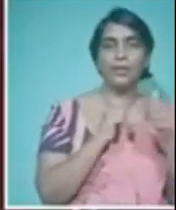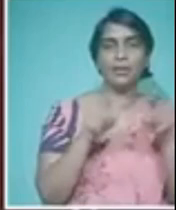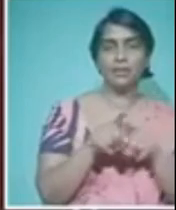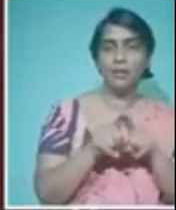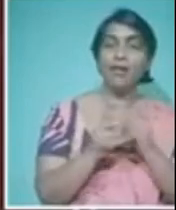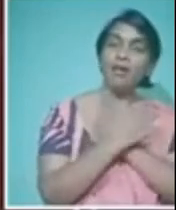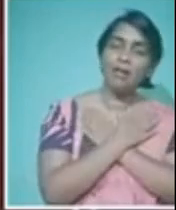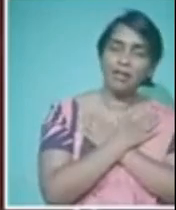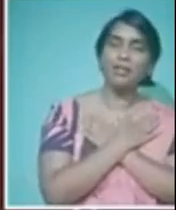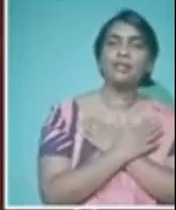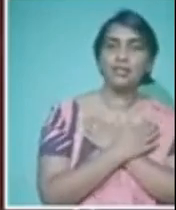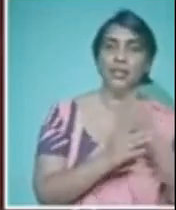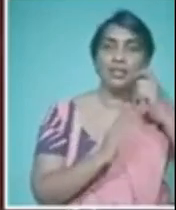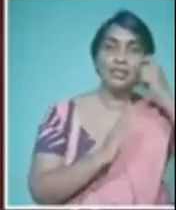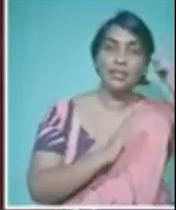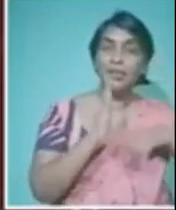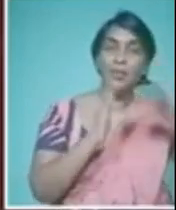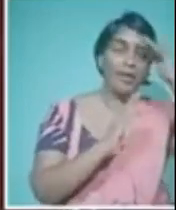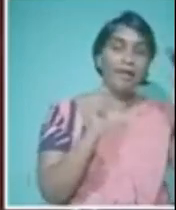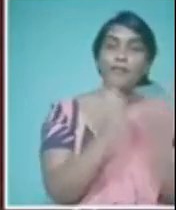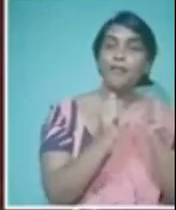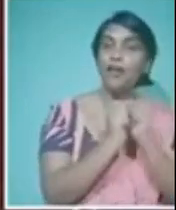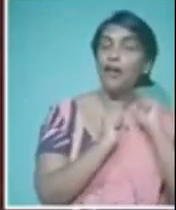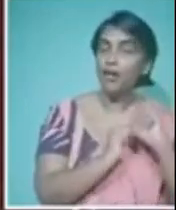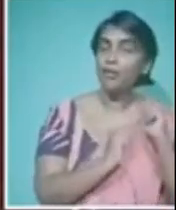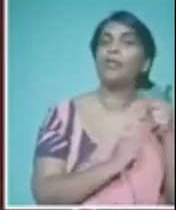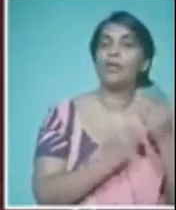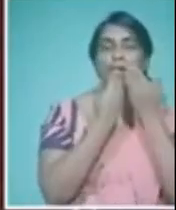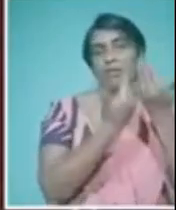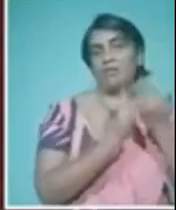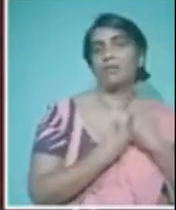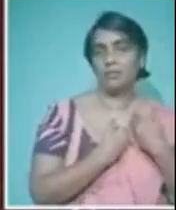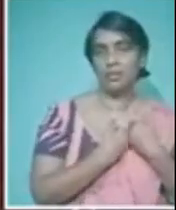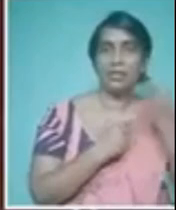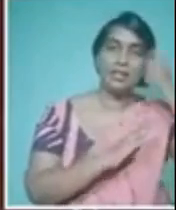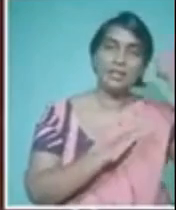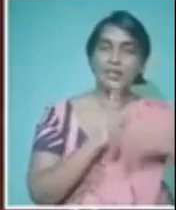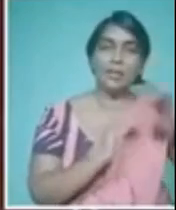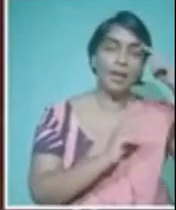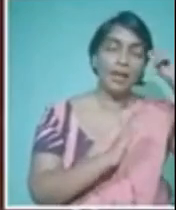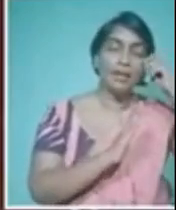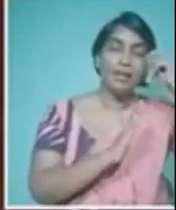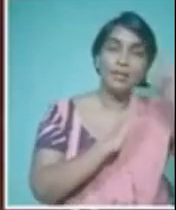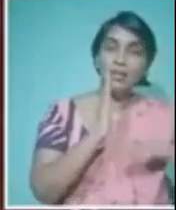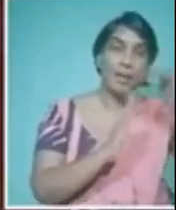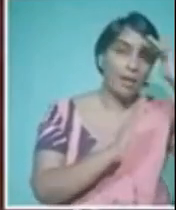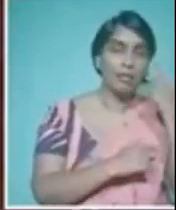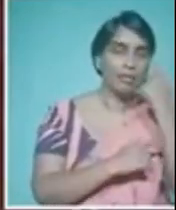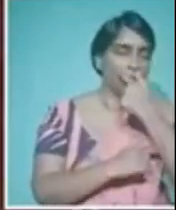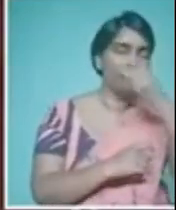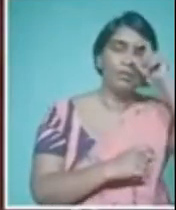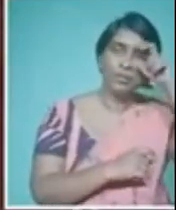ආදරය කරනවා ගැන සහ ජපානයේ නායකයෝ මොනවද වැඩ කරලා තියෙන්නේ කියලා අපිට පැහැදිලි කරා. ජපානයේ නායකයෝ වැඩ කරලා තියෙන විදිහ මම සියසින්